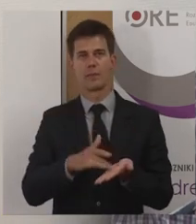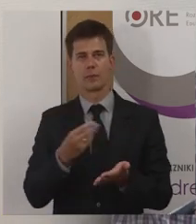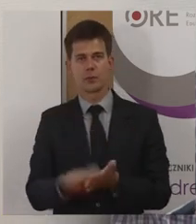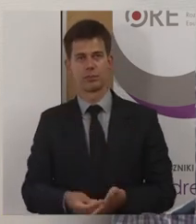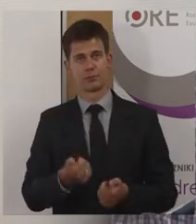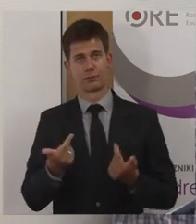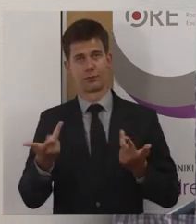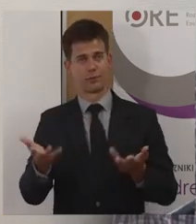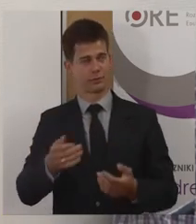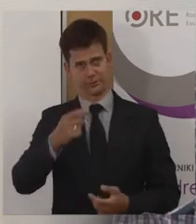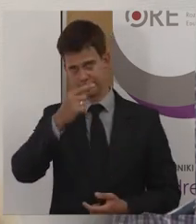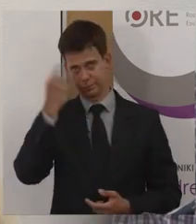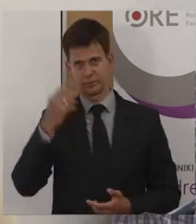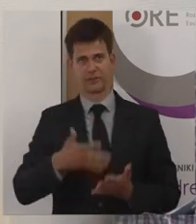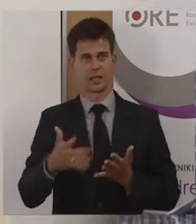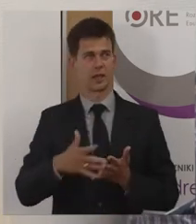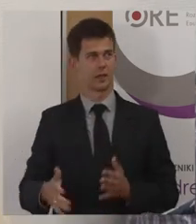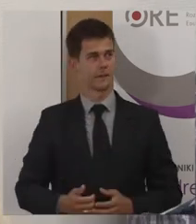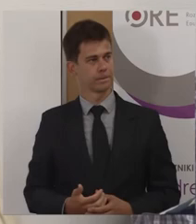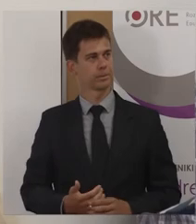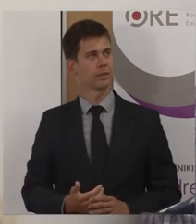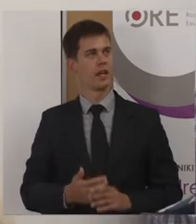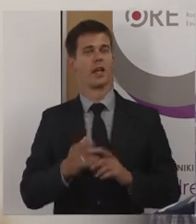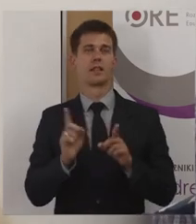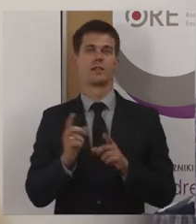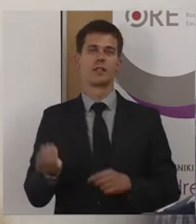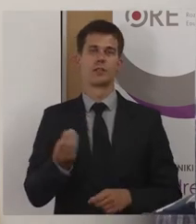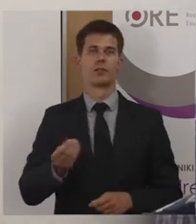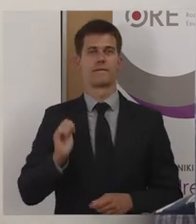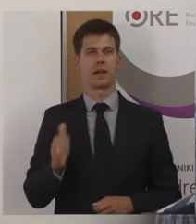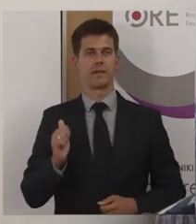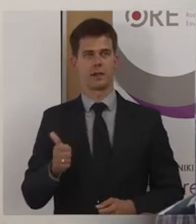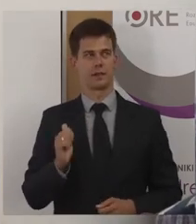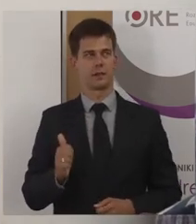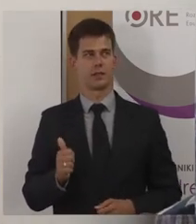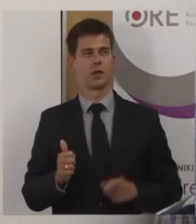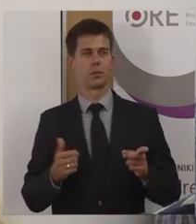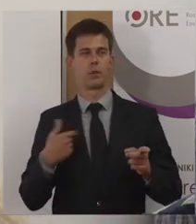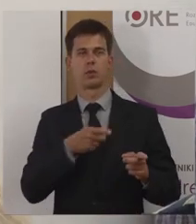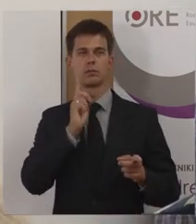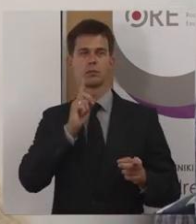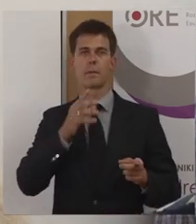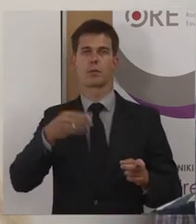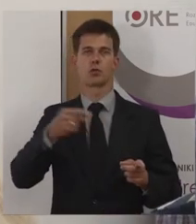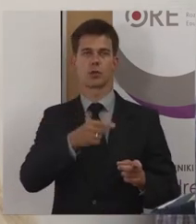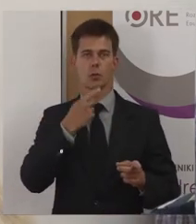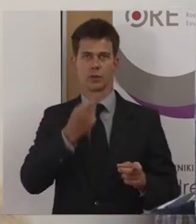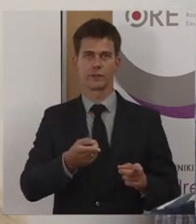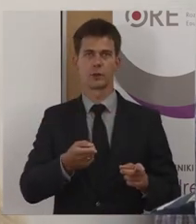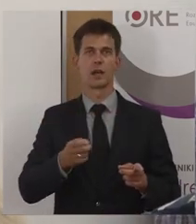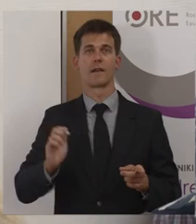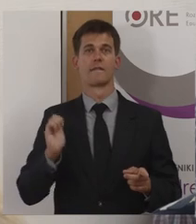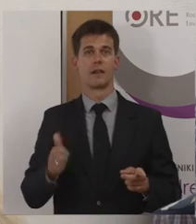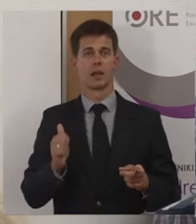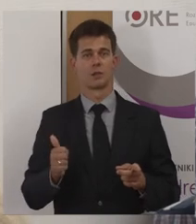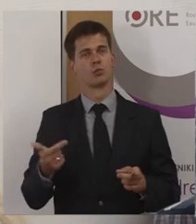materiałów dydaktycznych dla dzieciaków. No i jeszcze kompetencje, tak? Czyli to, co pan powiedział również, czyli umiejętność wykorzystania.